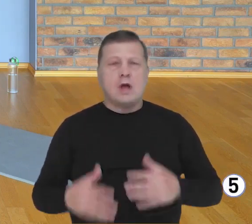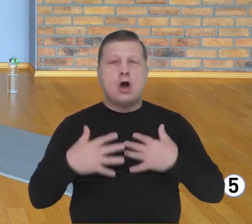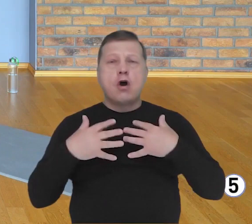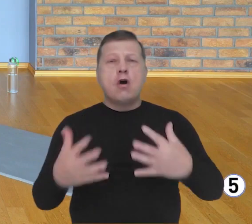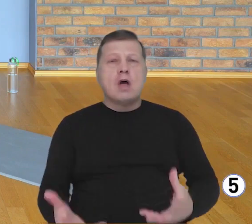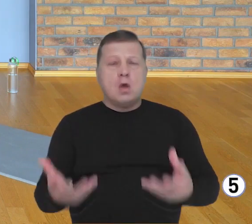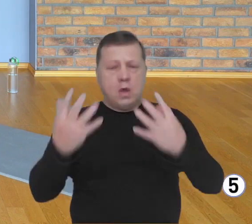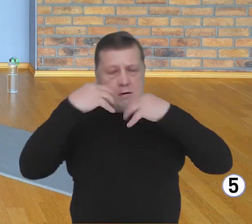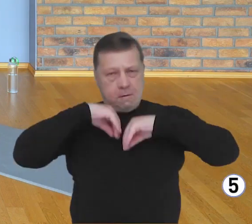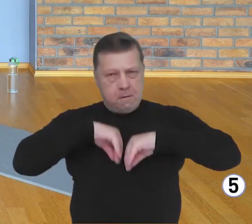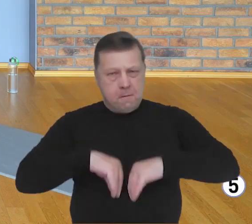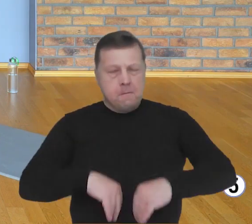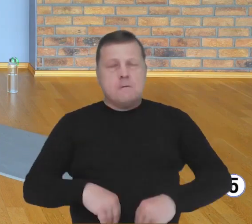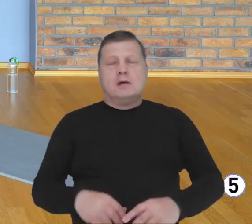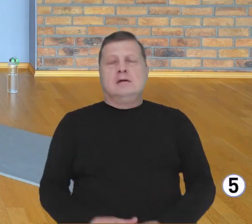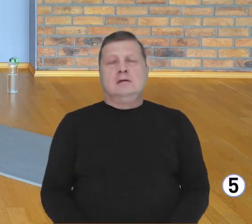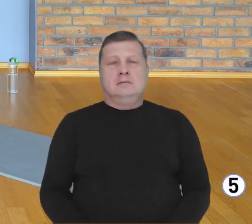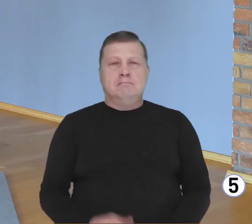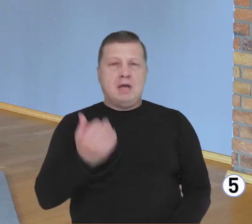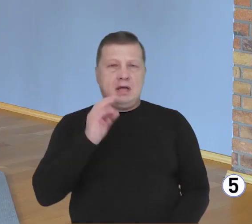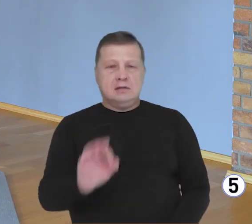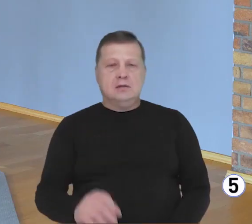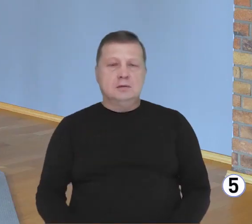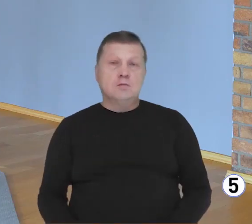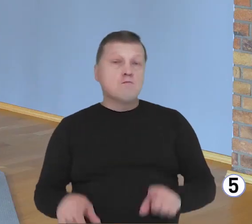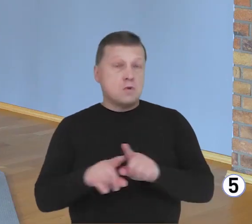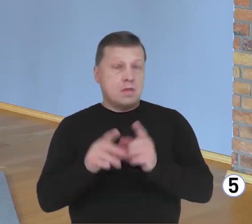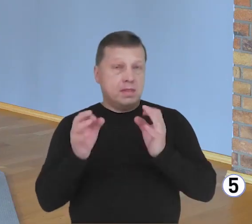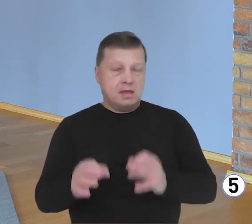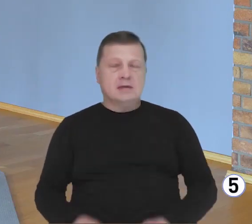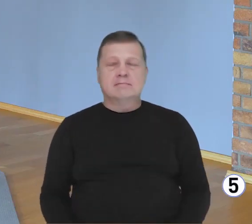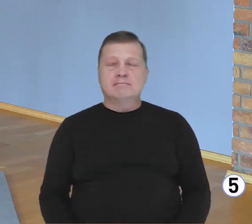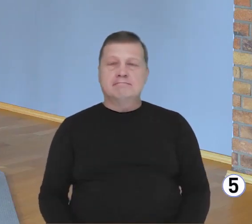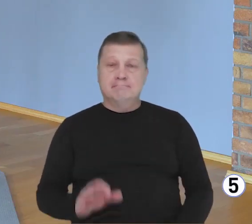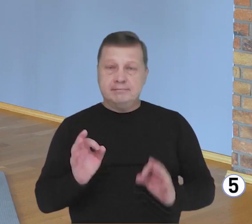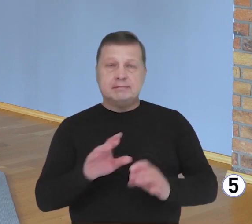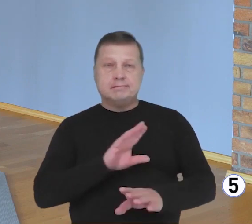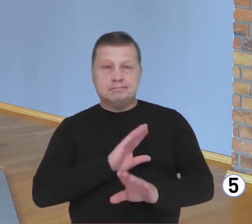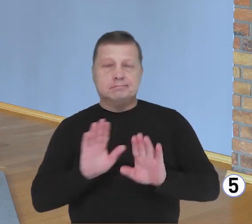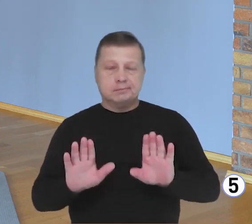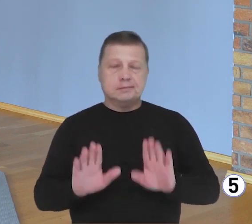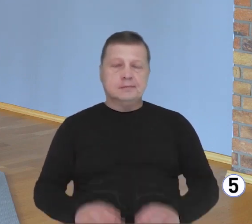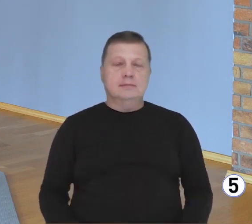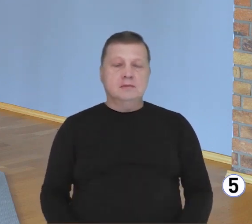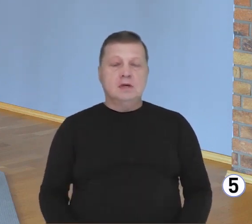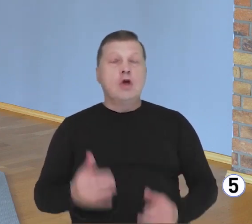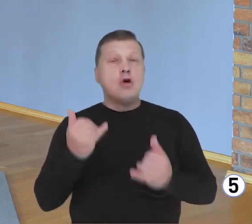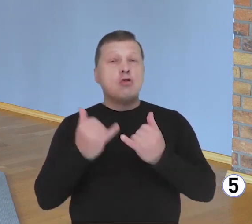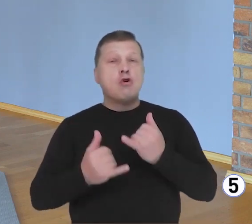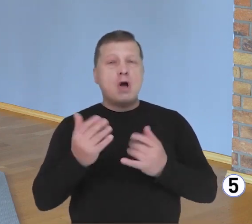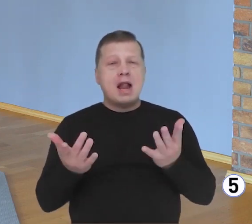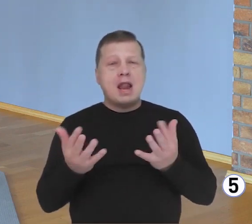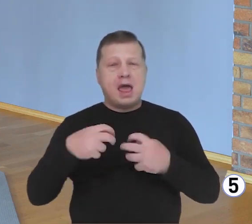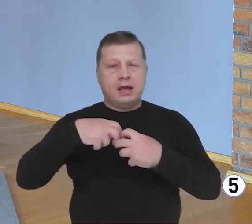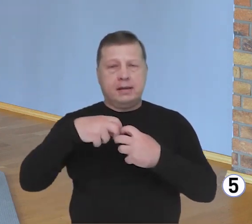Oddychamy głęboko. Bardzo dobrze. Tak jak teraz, cały czas kontroluj oddech, lekko